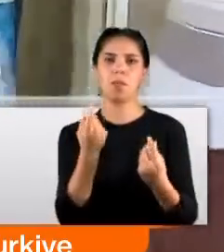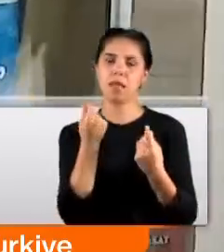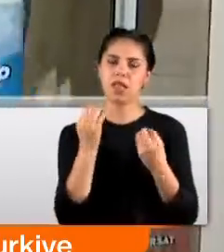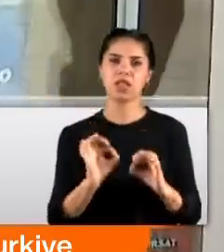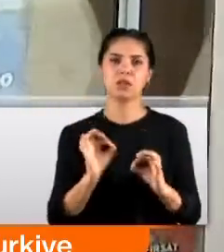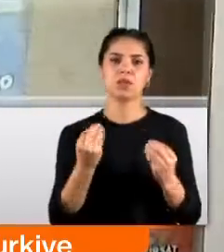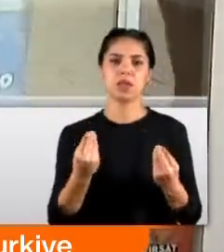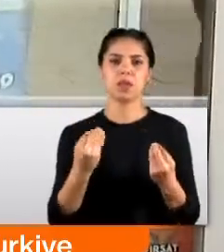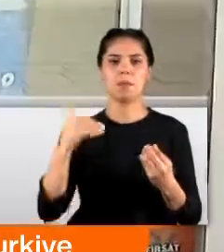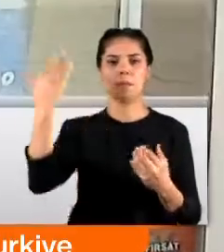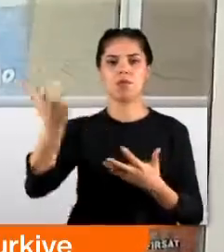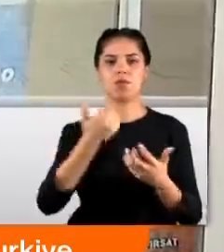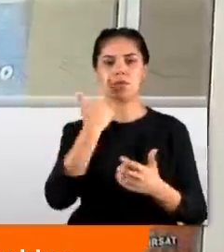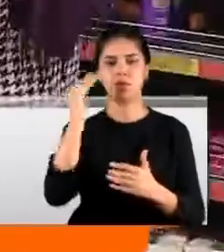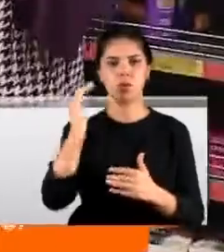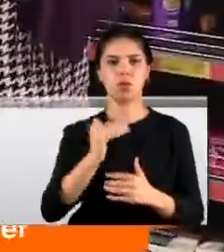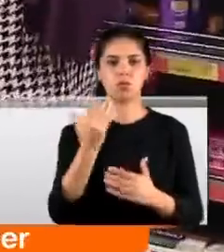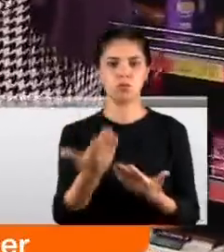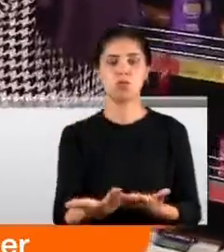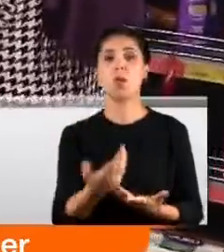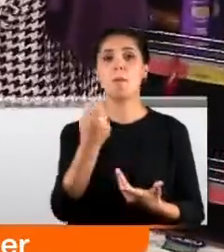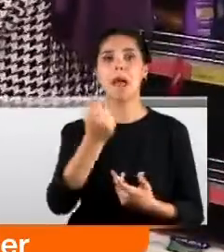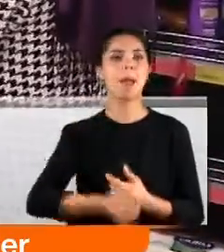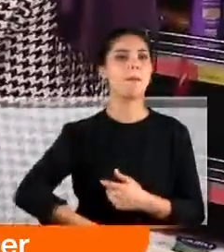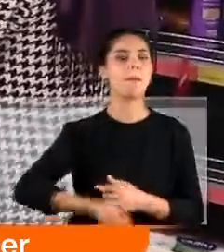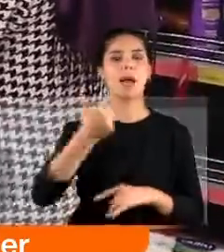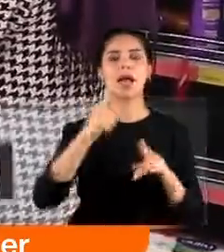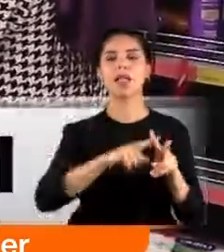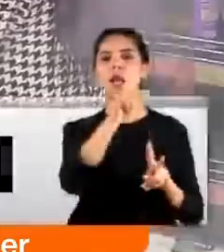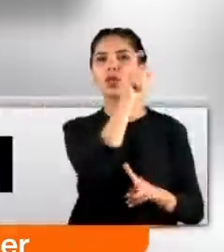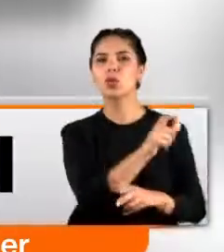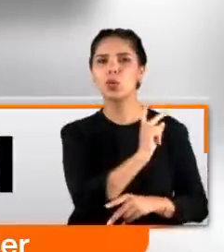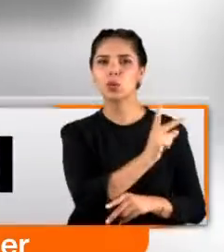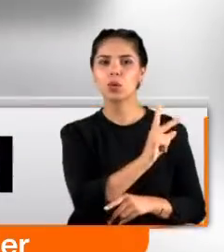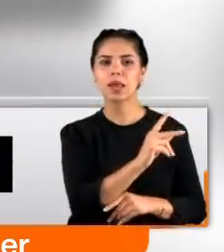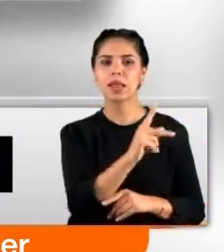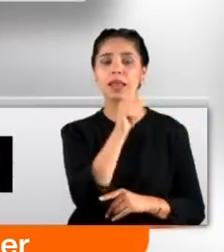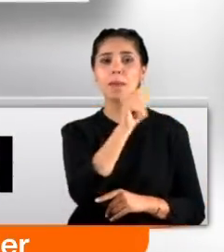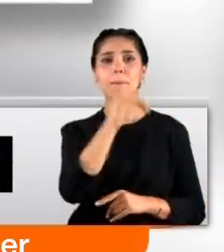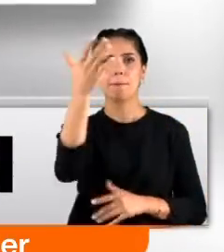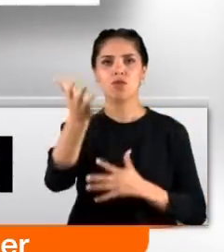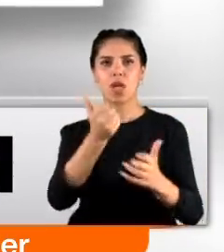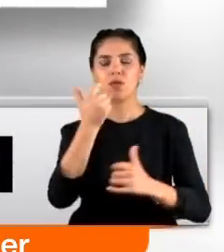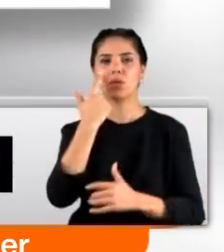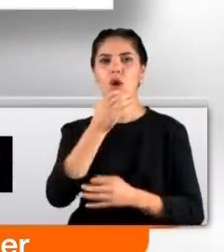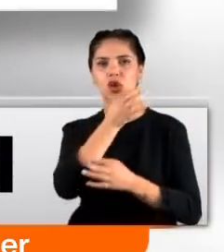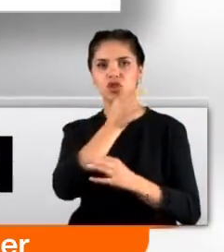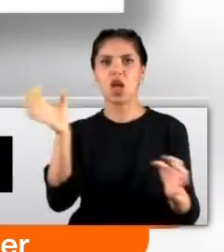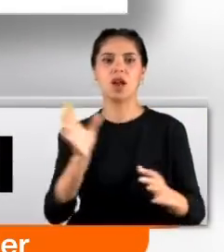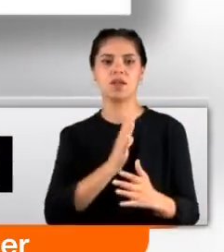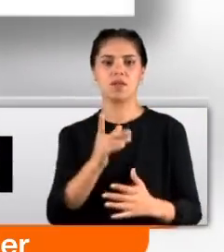iyi şu an. Yani diğer marketlere göre çok çok iyi. Hazine ve Maliye Bakanı Nurettin Nebati'nin diğer zincir marketlere de çağrısı